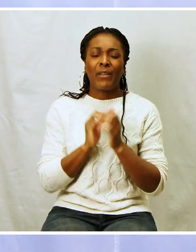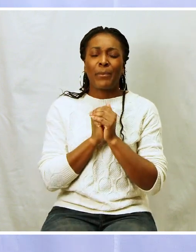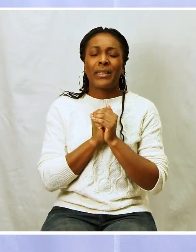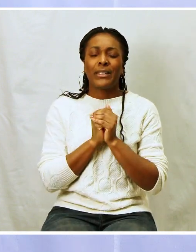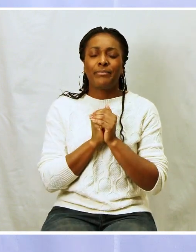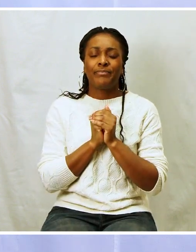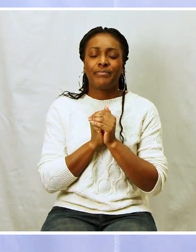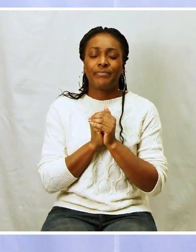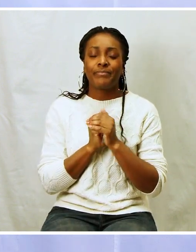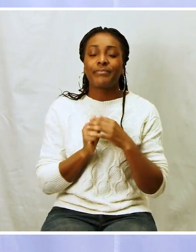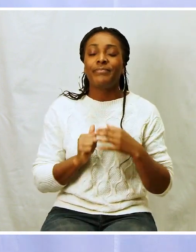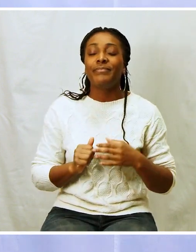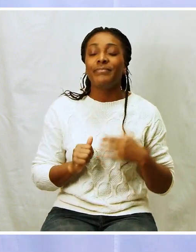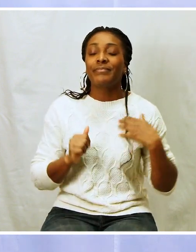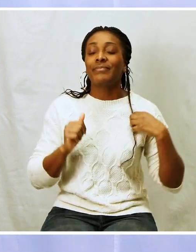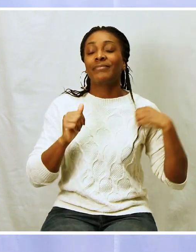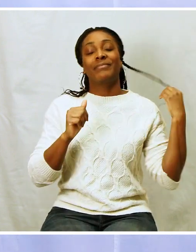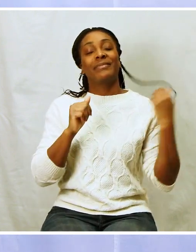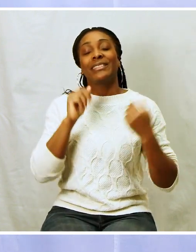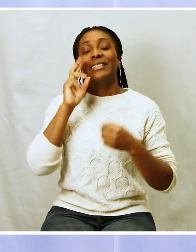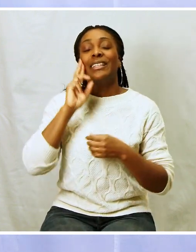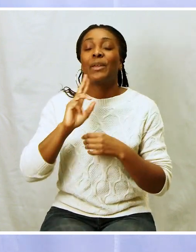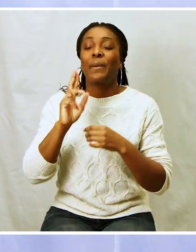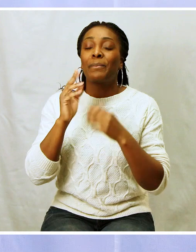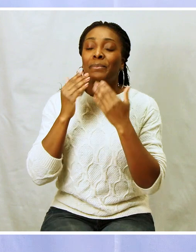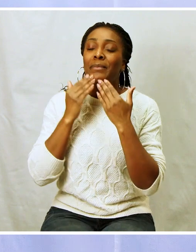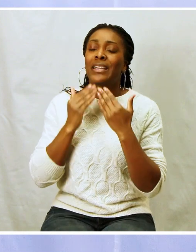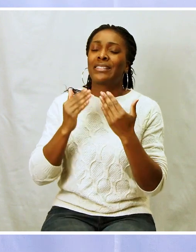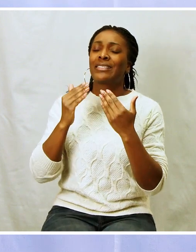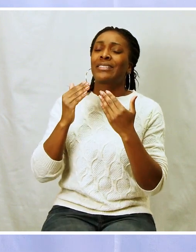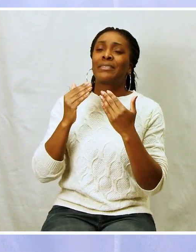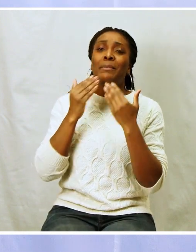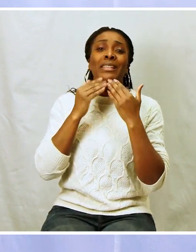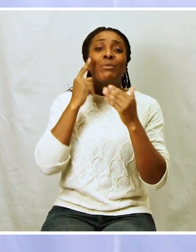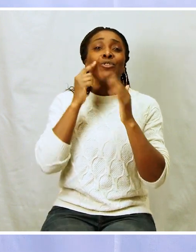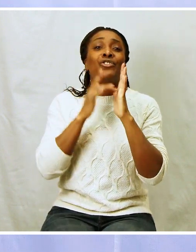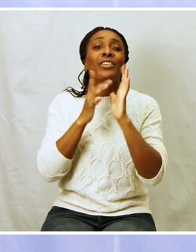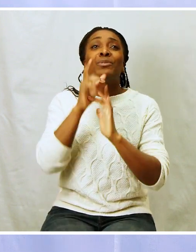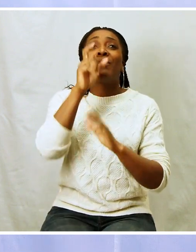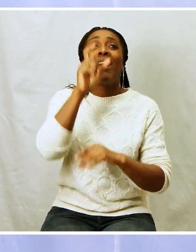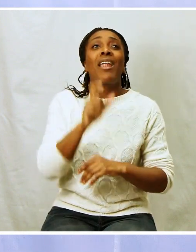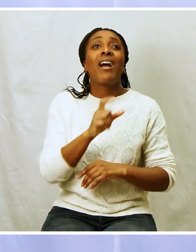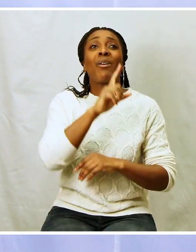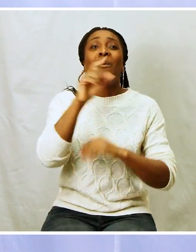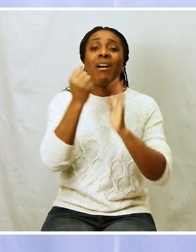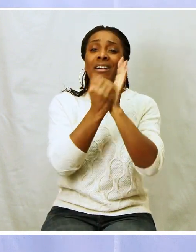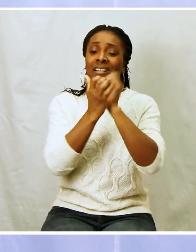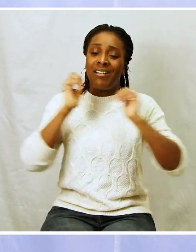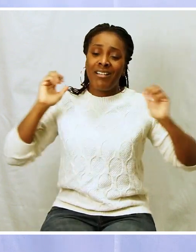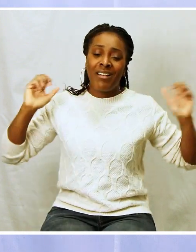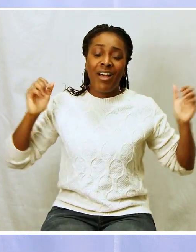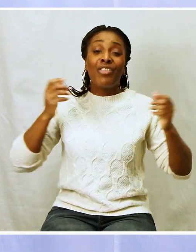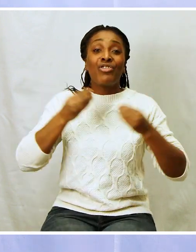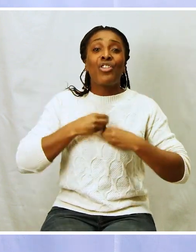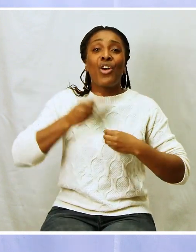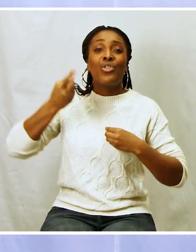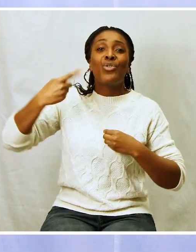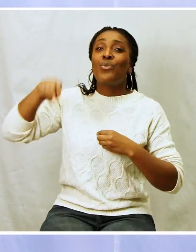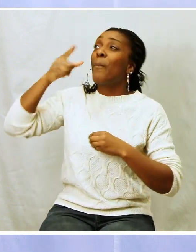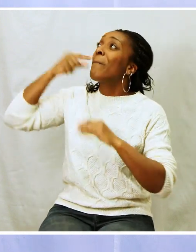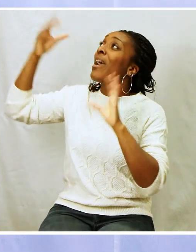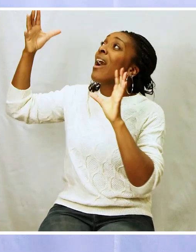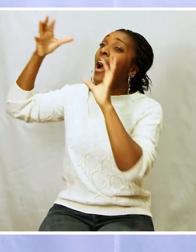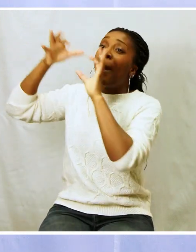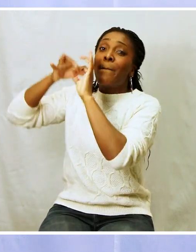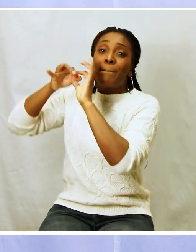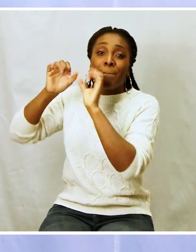prier dans ce sens-là. Seigneur, merci pour ce que tu as fait, Jésus, à la croix. Merci de nous avoir reconnectés au Père. Merci de nous avoir intégrés